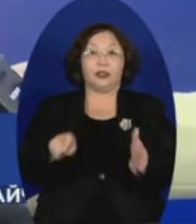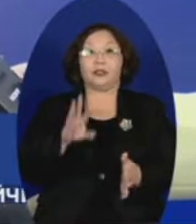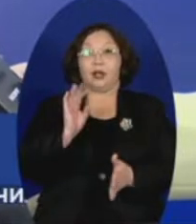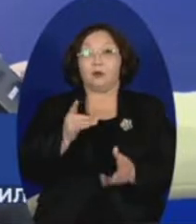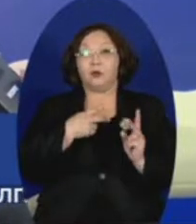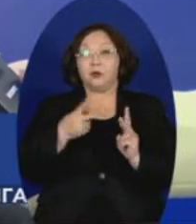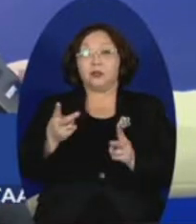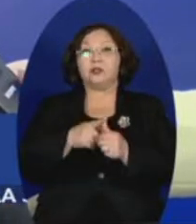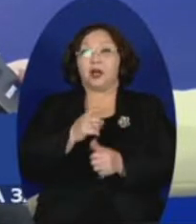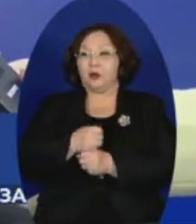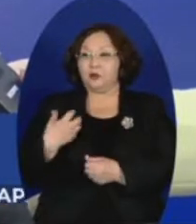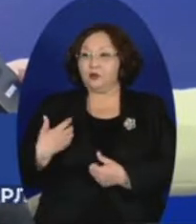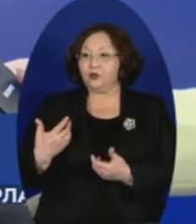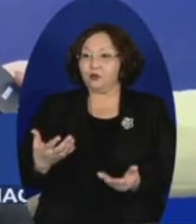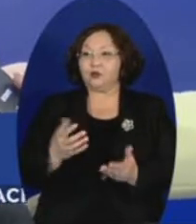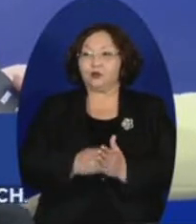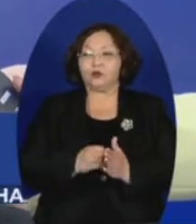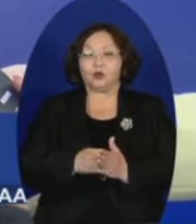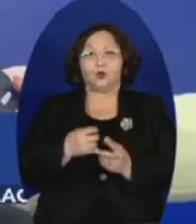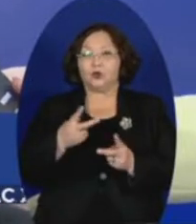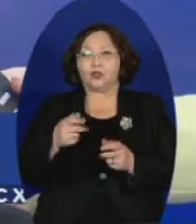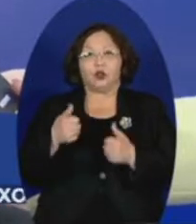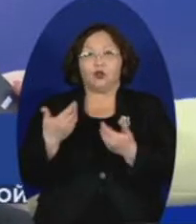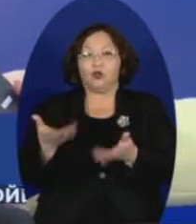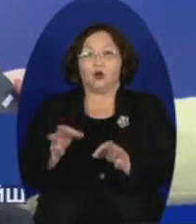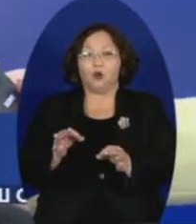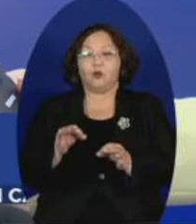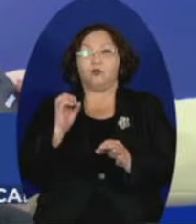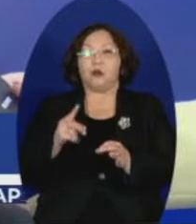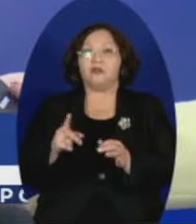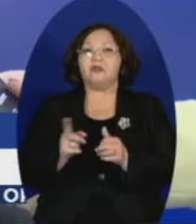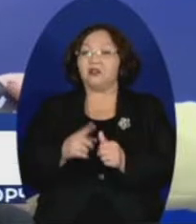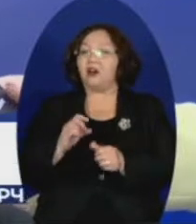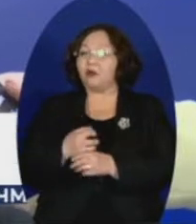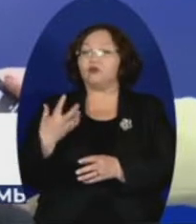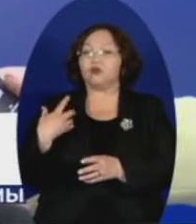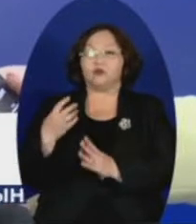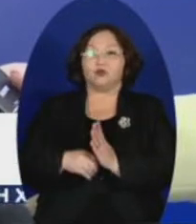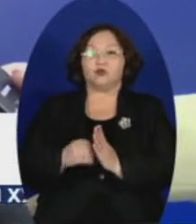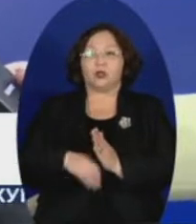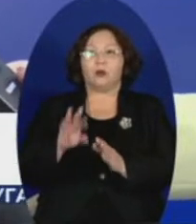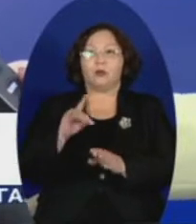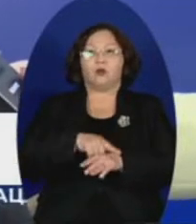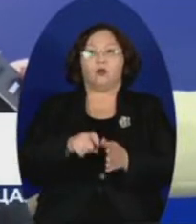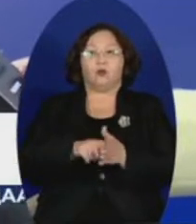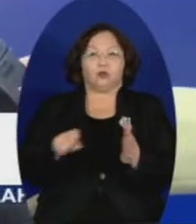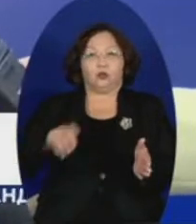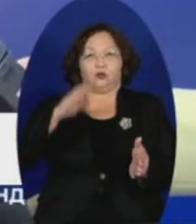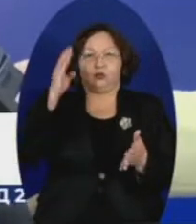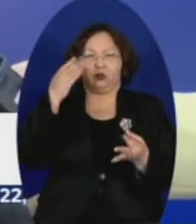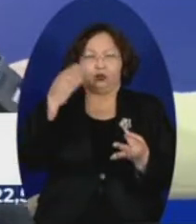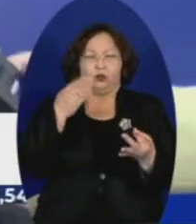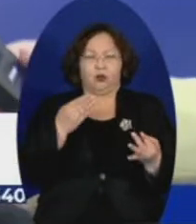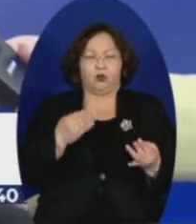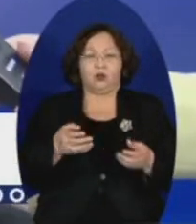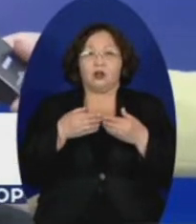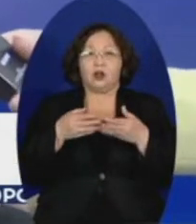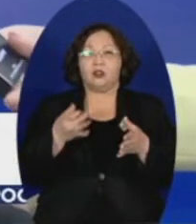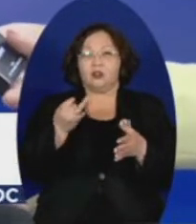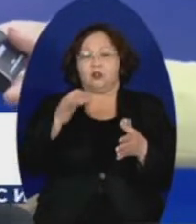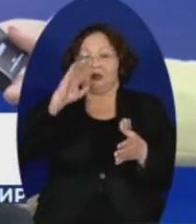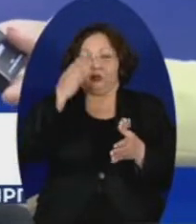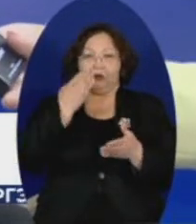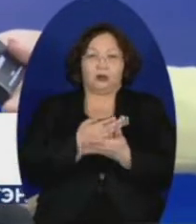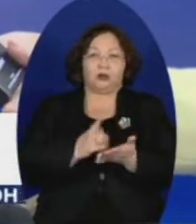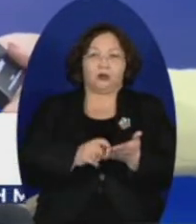үзүүлсэн байх хэрэгтэй. Үзүүлж чадахгүй бол дараагийн шатныг нь үзүүлэх хэрэгтэй. Ямар хугацаанд үзүүлсэн байх хэрэгтэй гэдэг бүх зүйл нээлттэй байх. Тэгээд тэр стандартууд